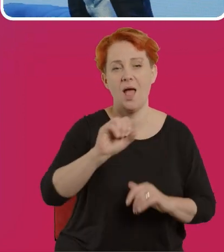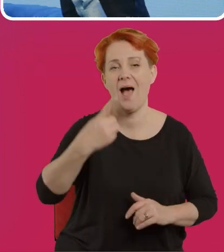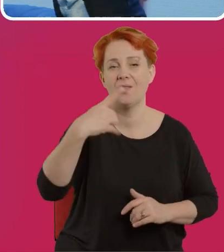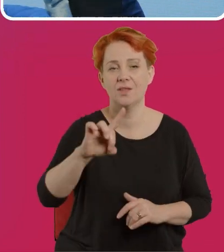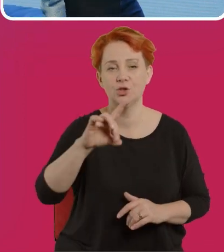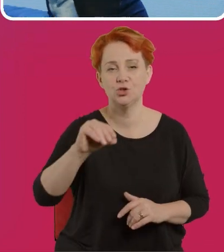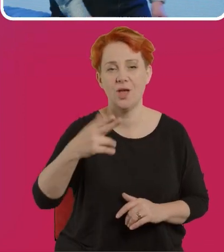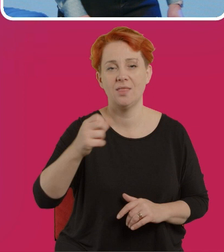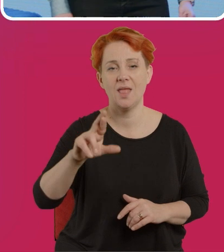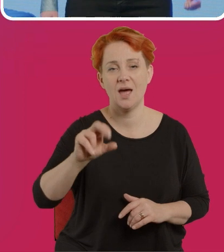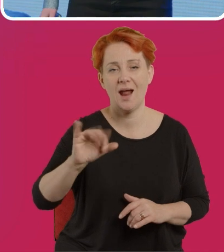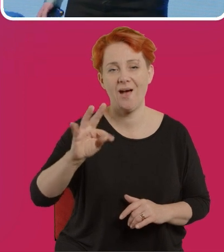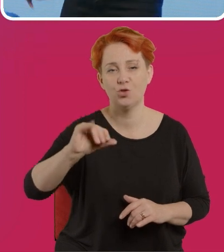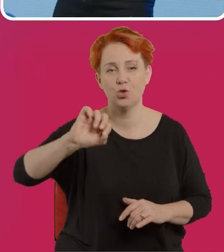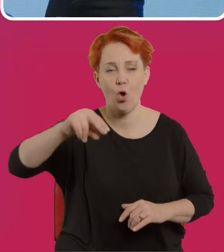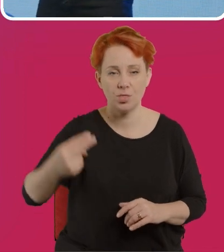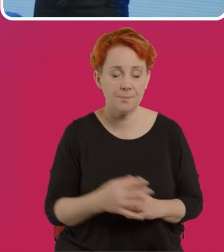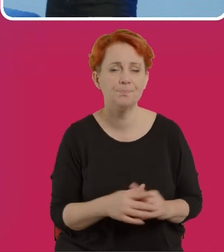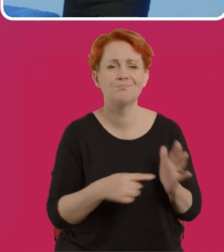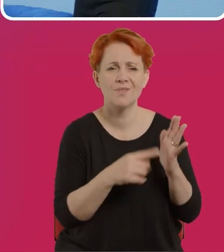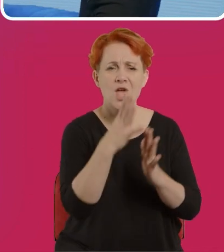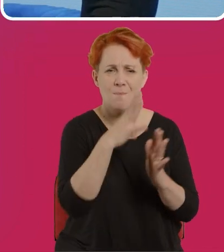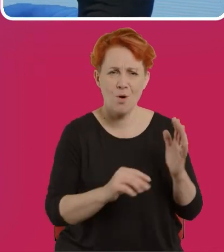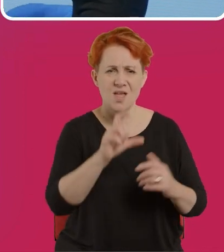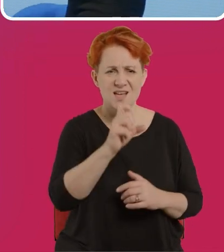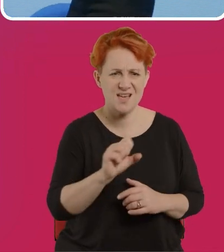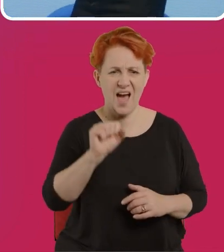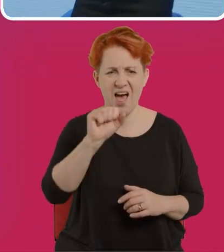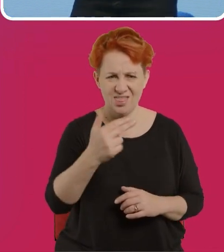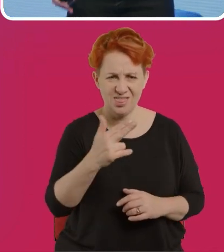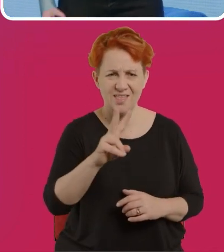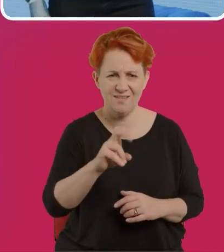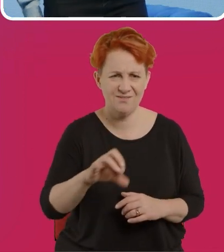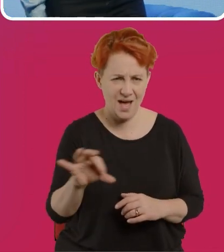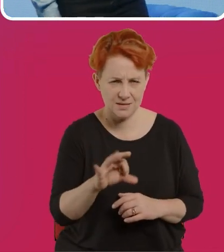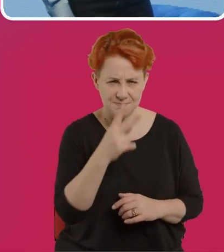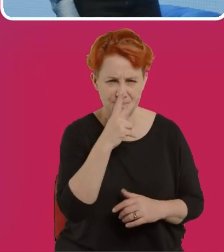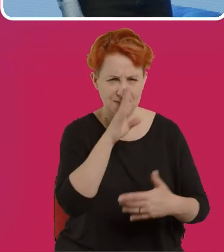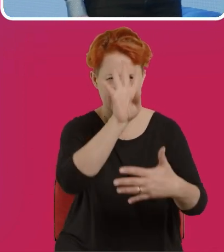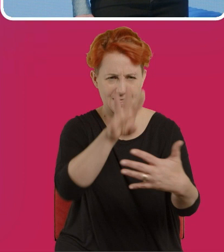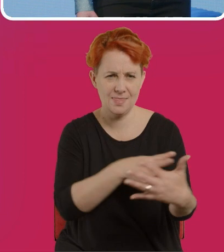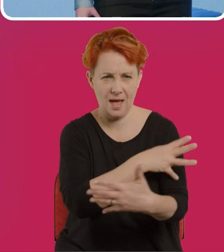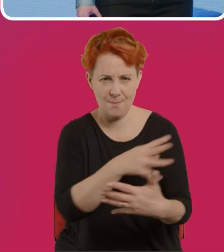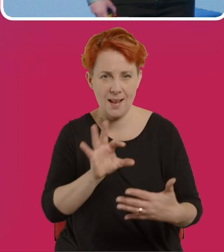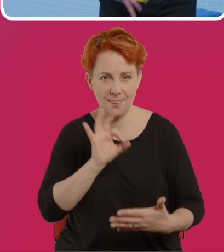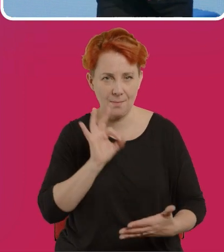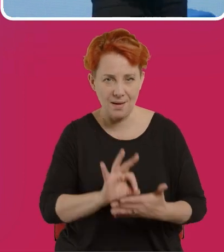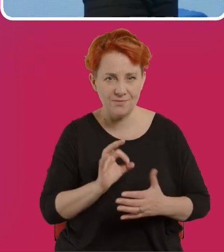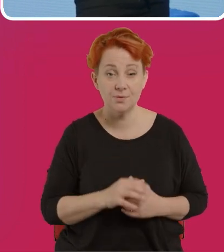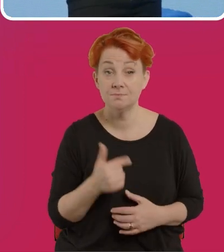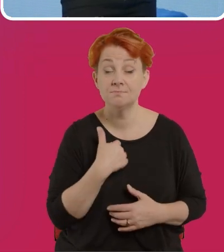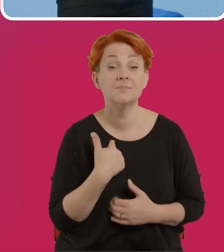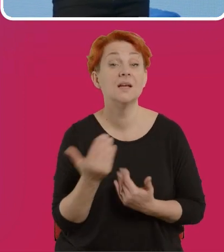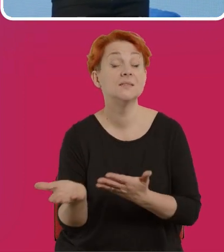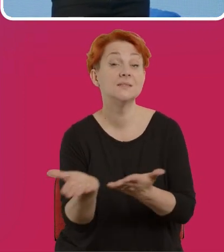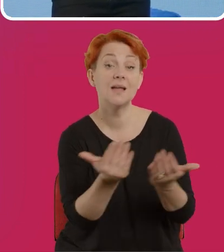o tym modelu biznes model Canvas, na pewno widzieliście już w swoim życiu taką tabelkę. Ja bardzo zachęcam